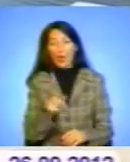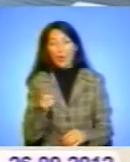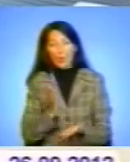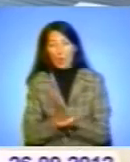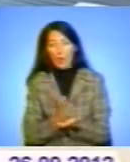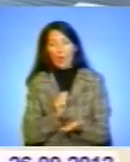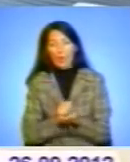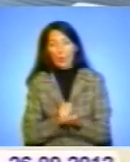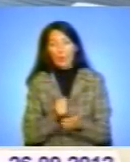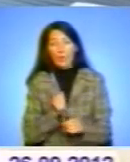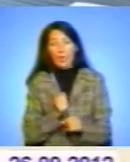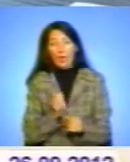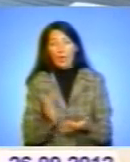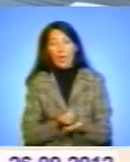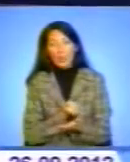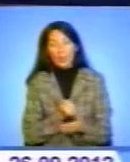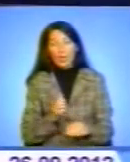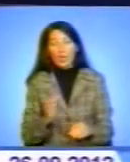роботи знайдуть швидко.